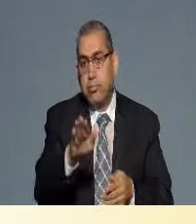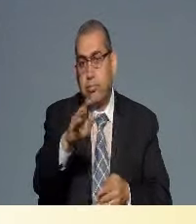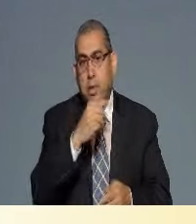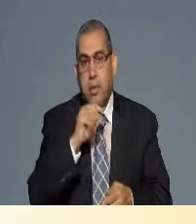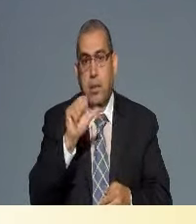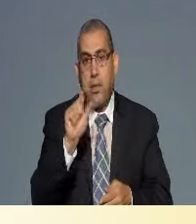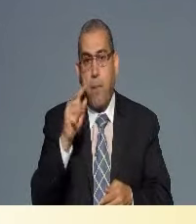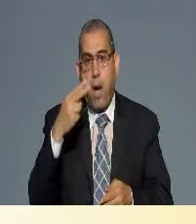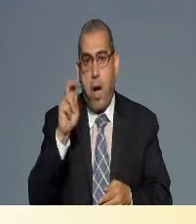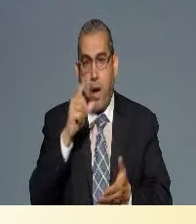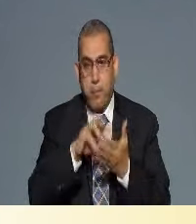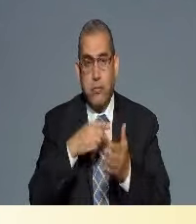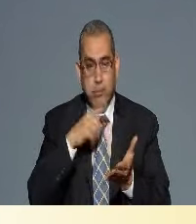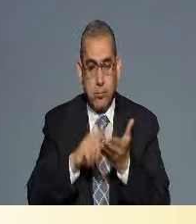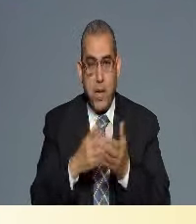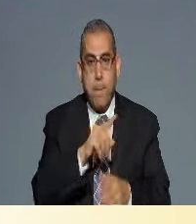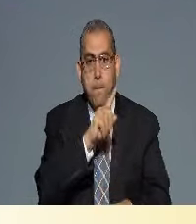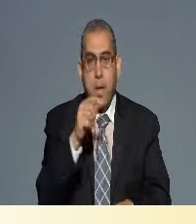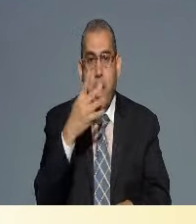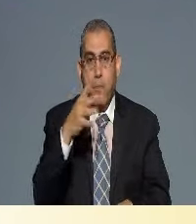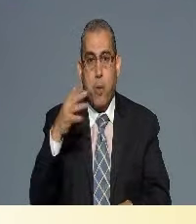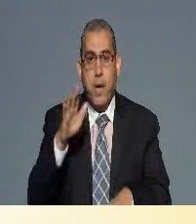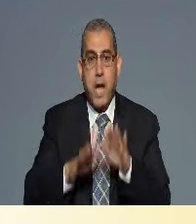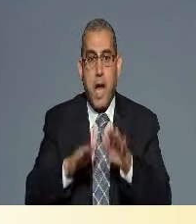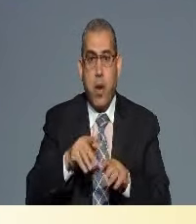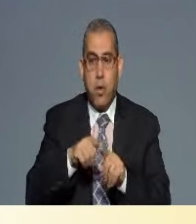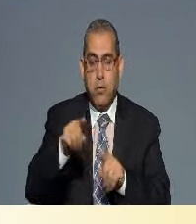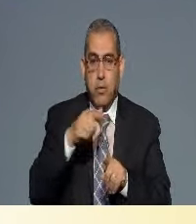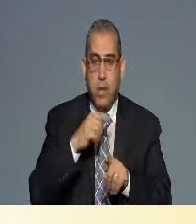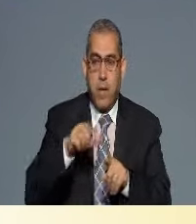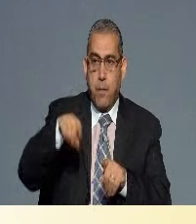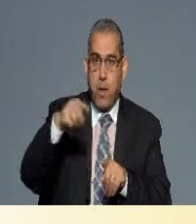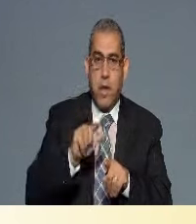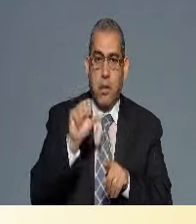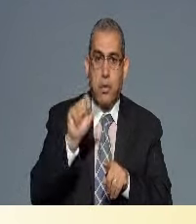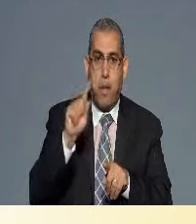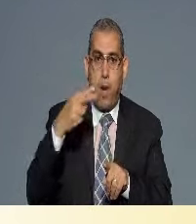فندم احنا هنا تقريبا حوالي 144 كيلو على طريق محور الضبعة.